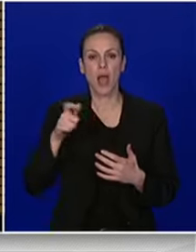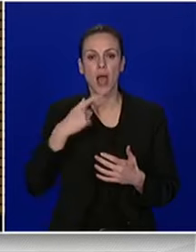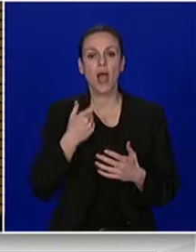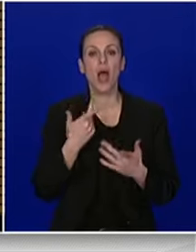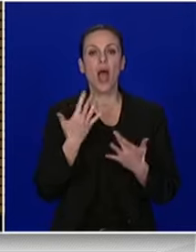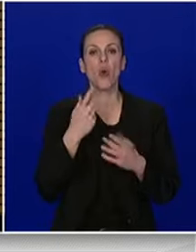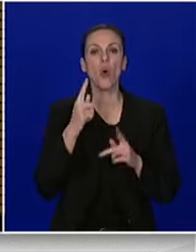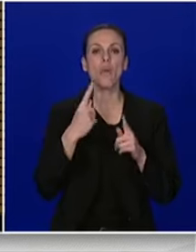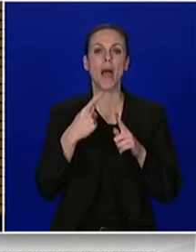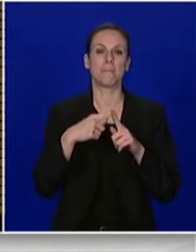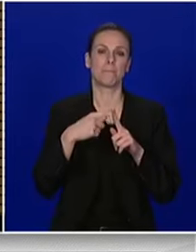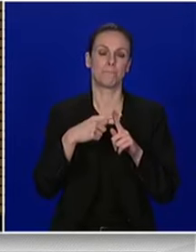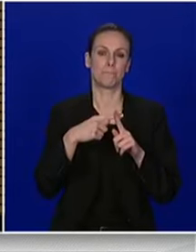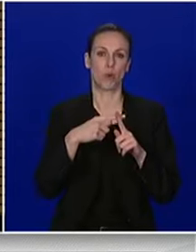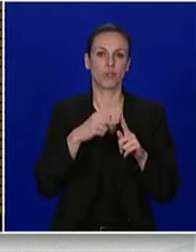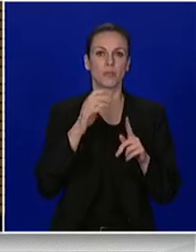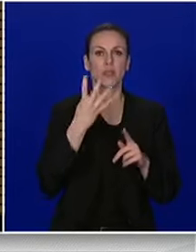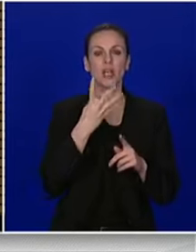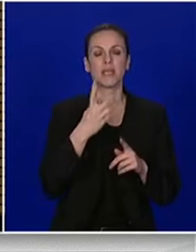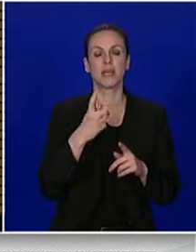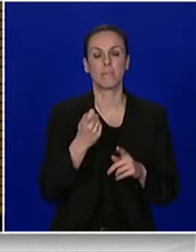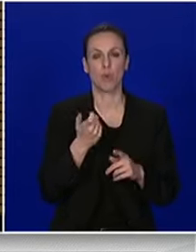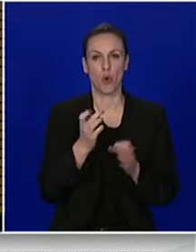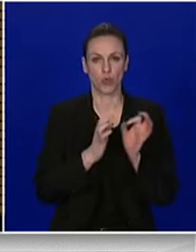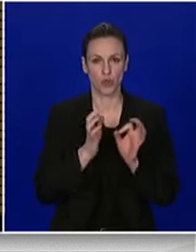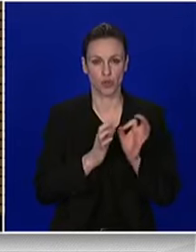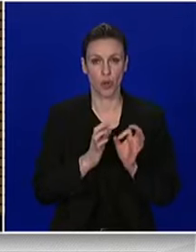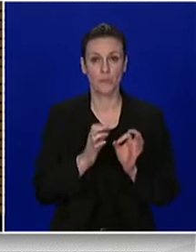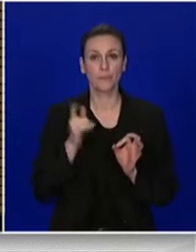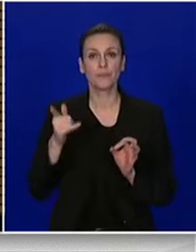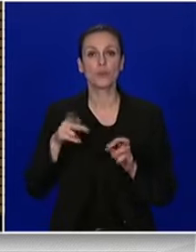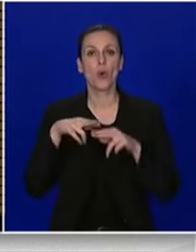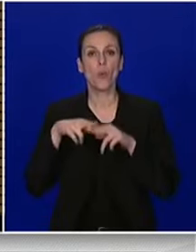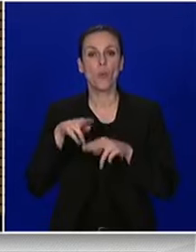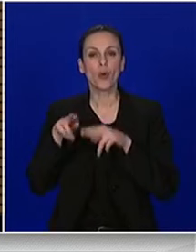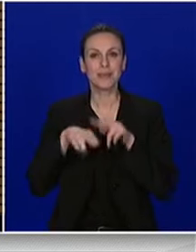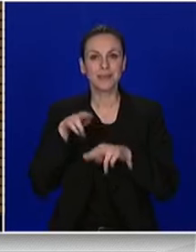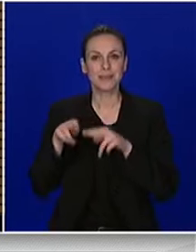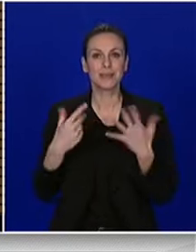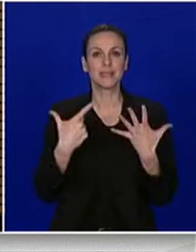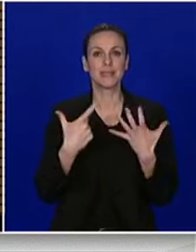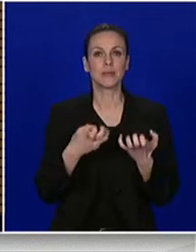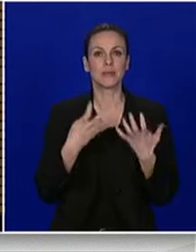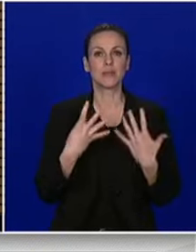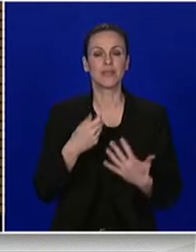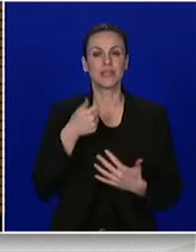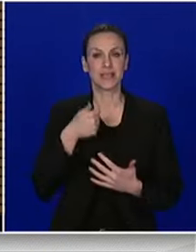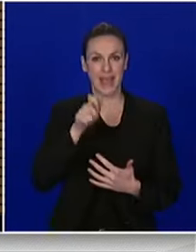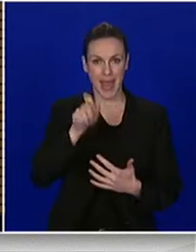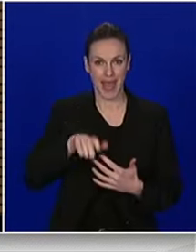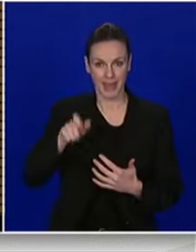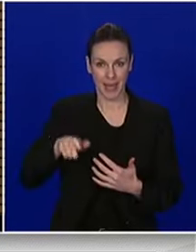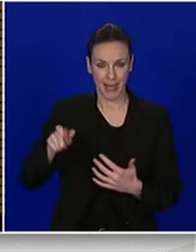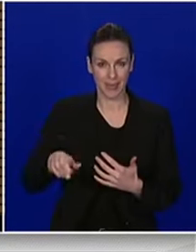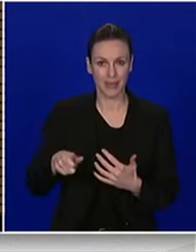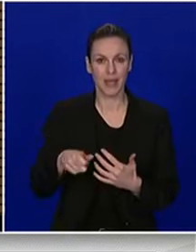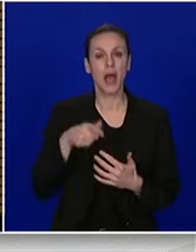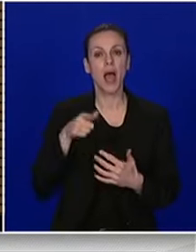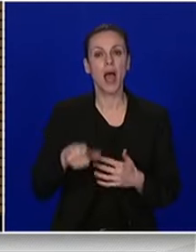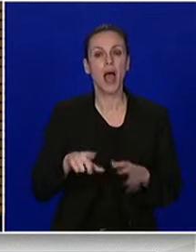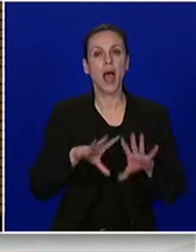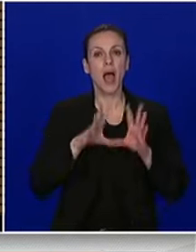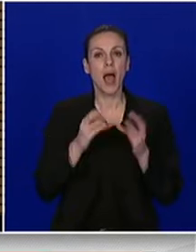podatak, pozitivnih je 4%. Na bolničkom liječenju je 791 osoba, od kojih